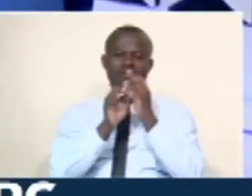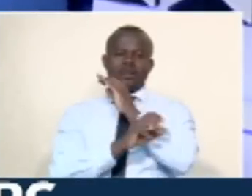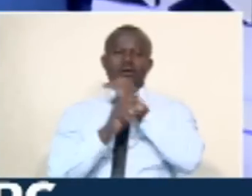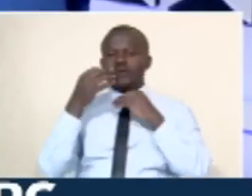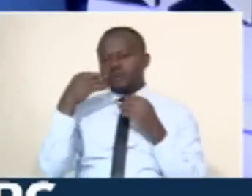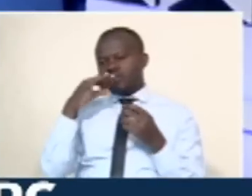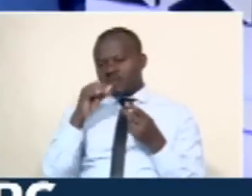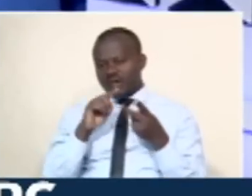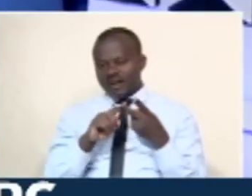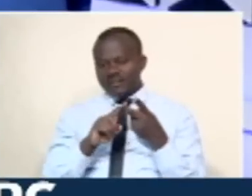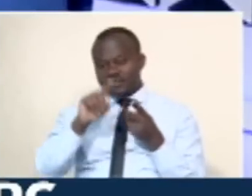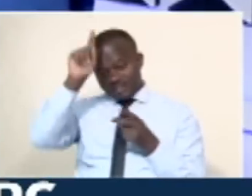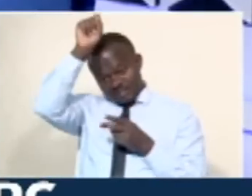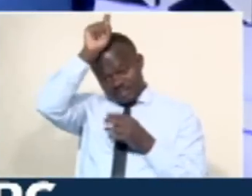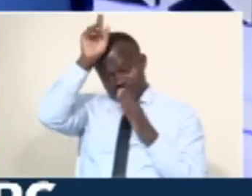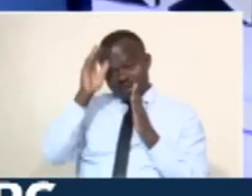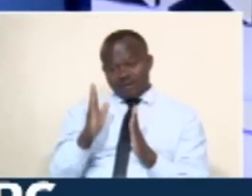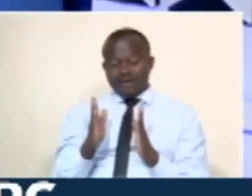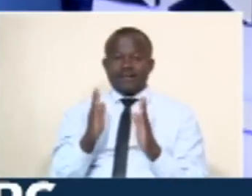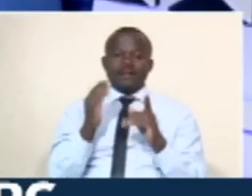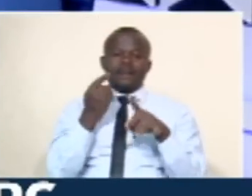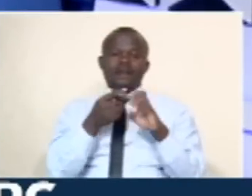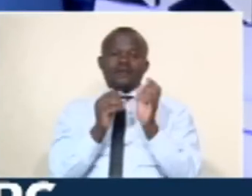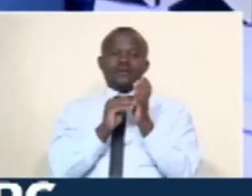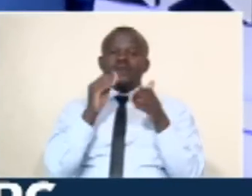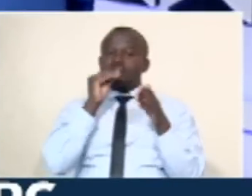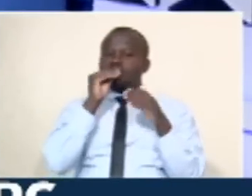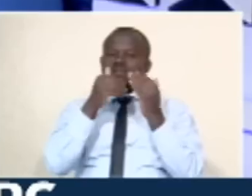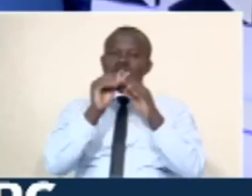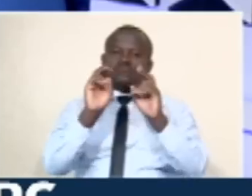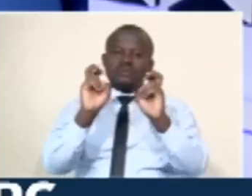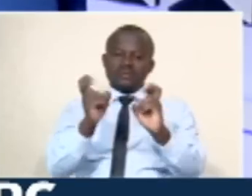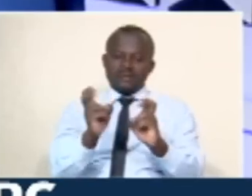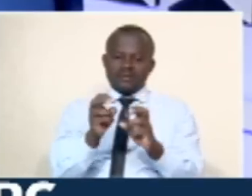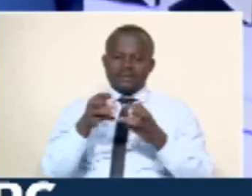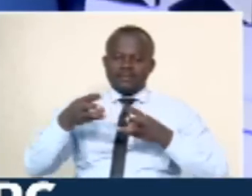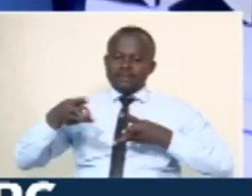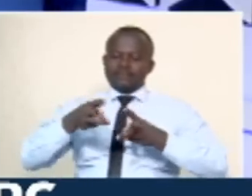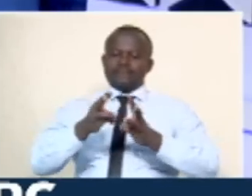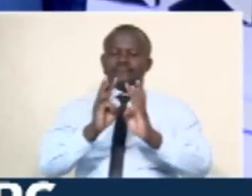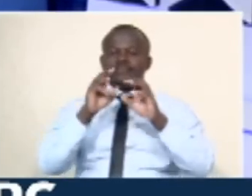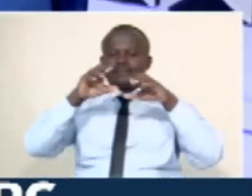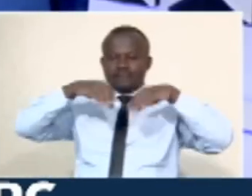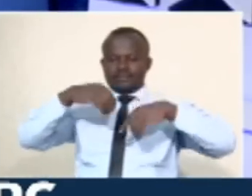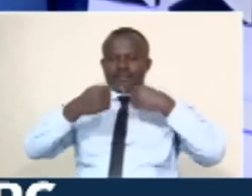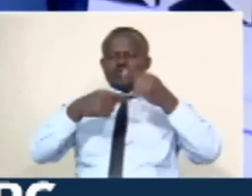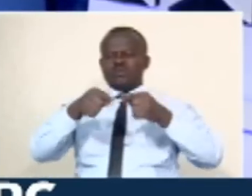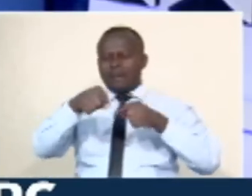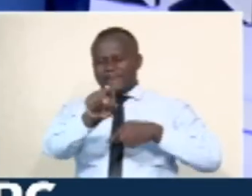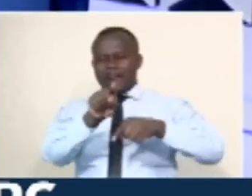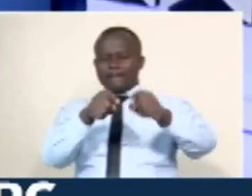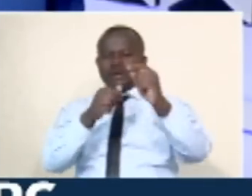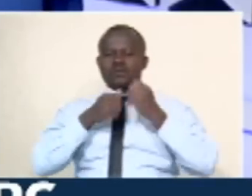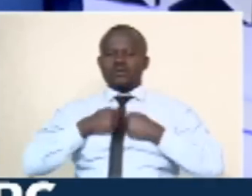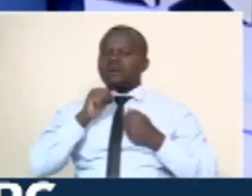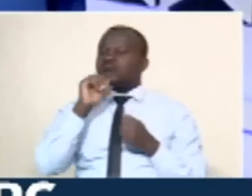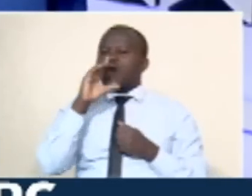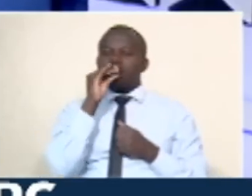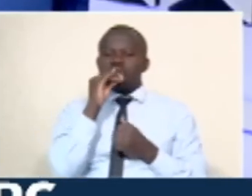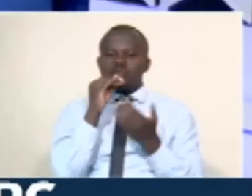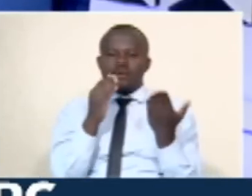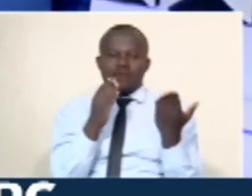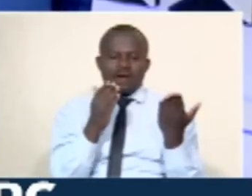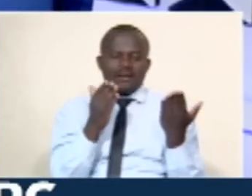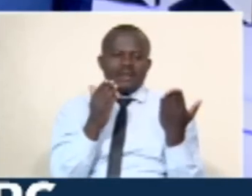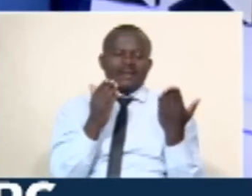Faransa n'Ubudage, ariko muranavuga muti uburyo Kongo ikomeza gushotora u Rwanda byo ntibivugwa, musanga